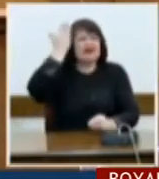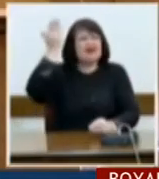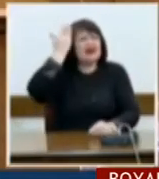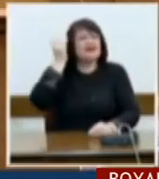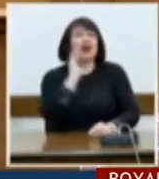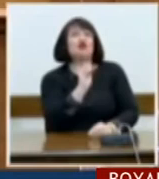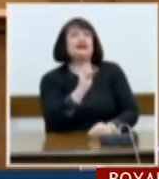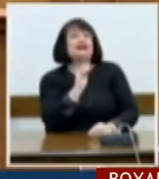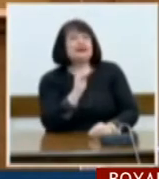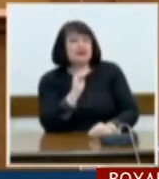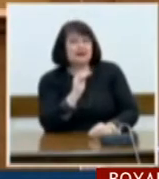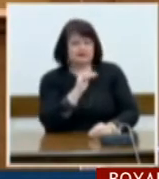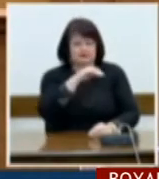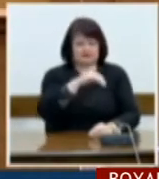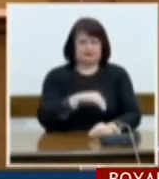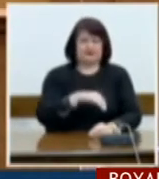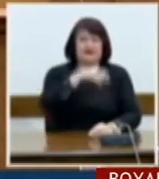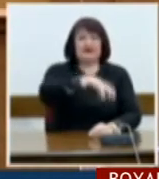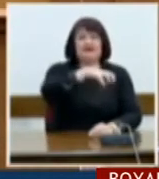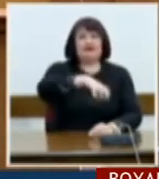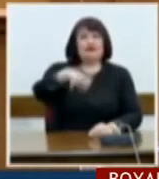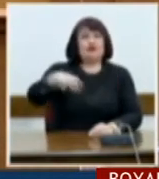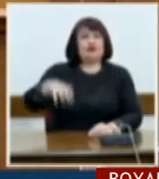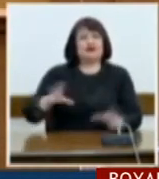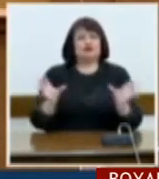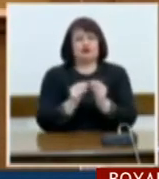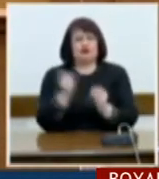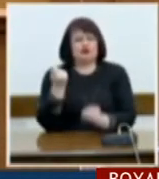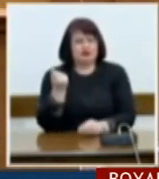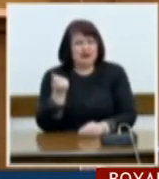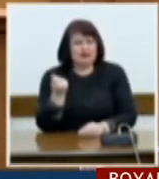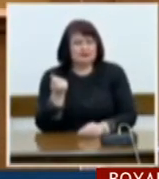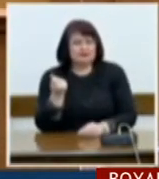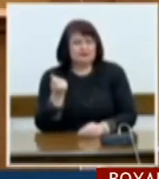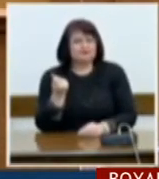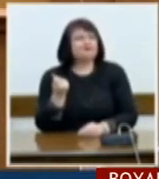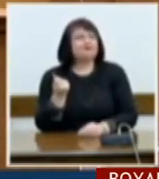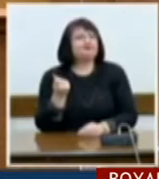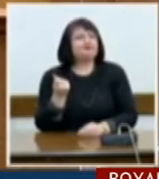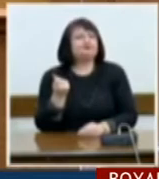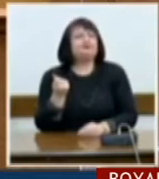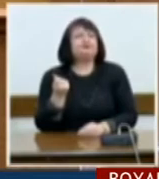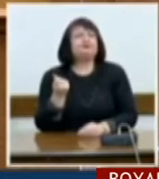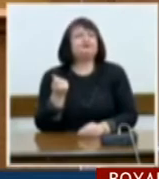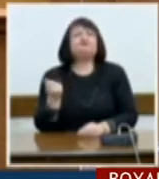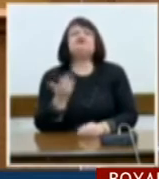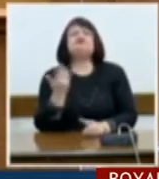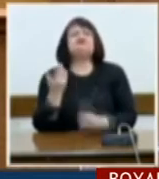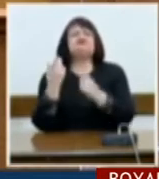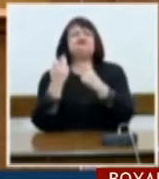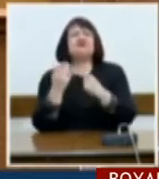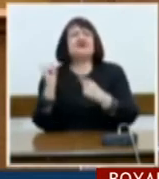Οι φορείς από όλο το φάσμα της οικονομίας, το ΕΚΠΙΖΟ, το ΙΝΚΑ, το Ινστιτούτο Καταναλωτών, η